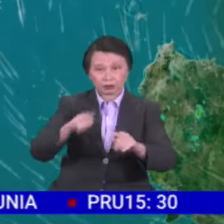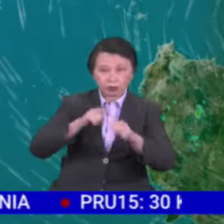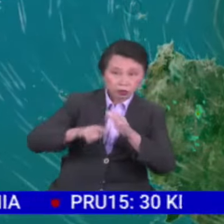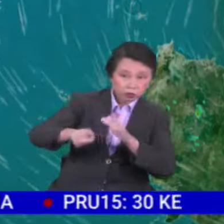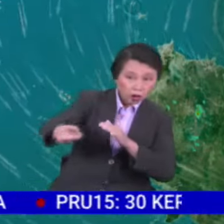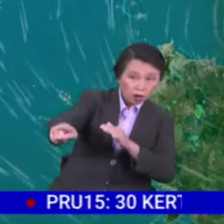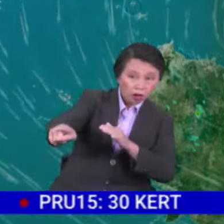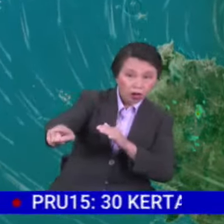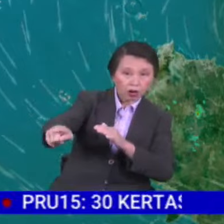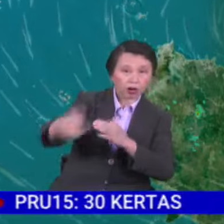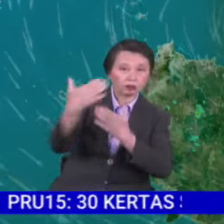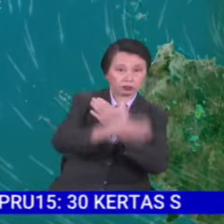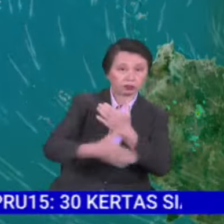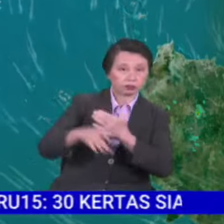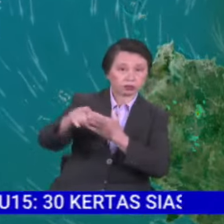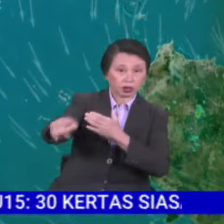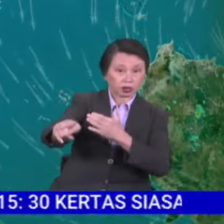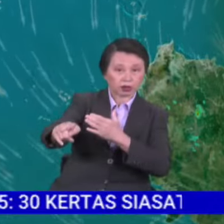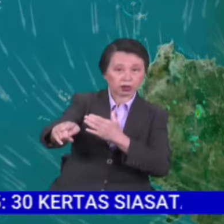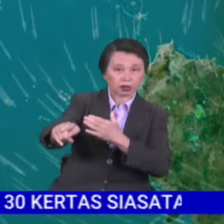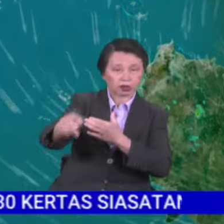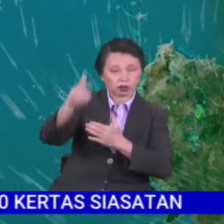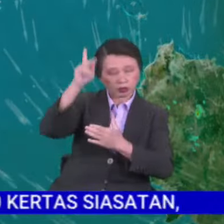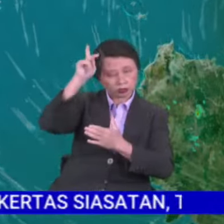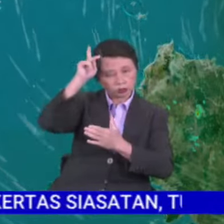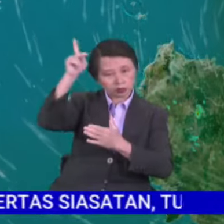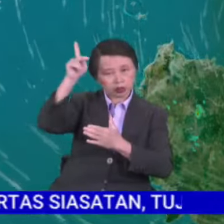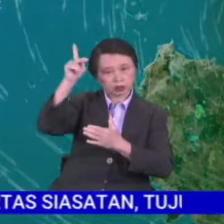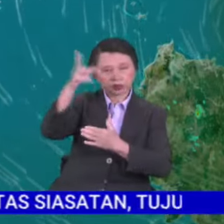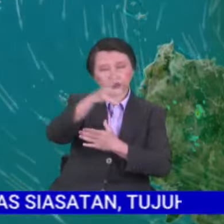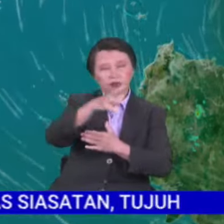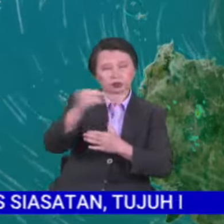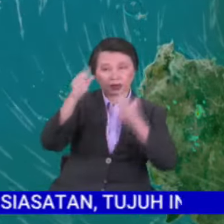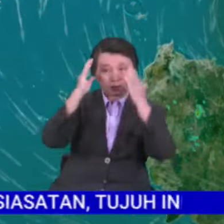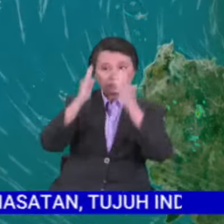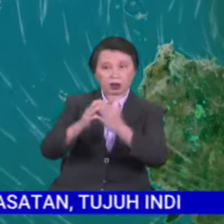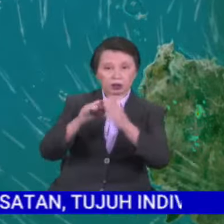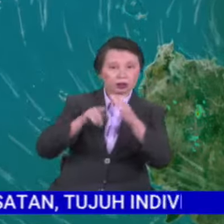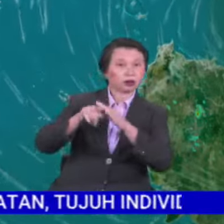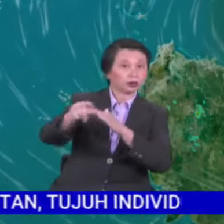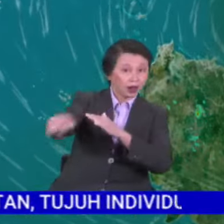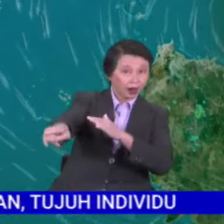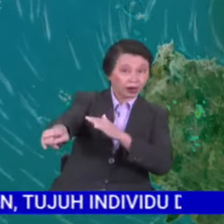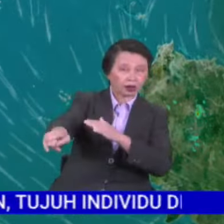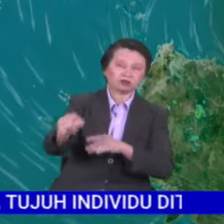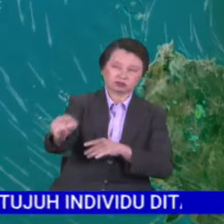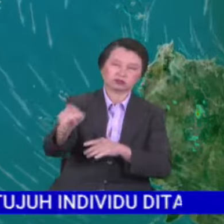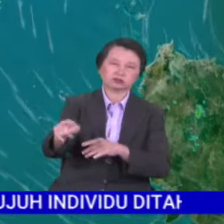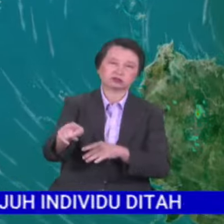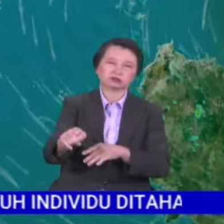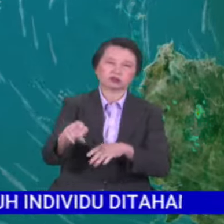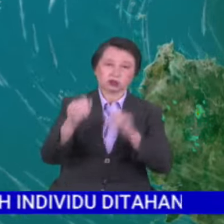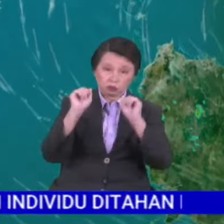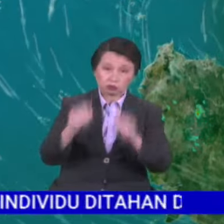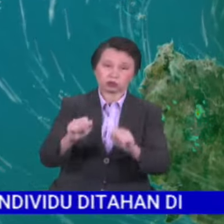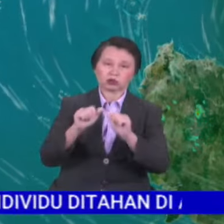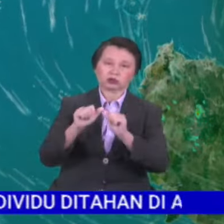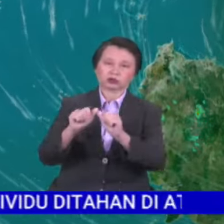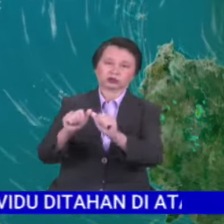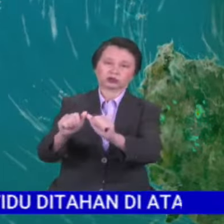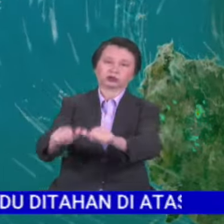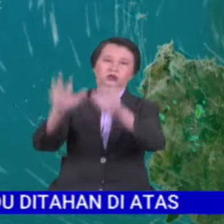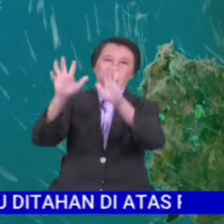pedalaman utara semenanjung, bahagian pedalaman negeri Kelantan dan juga Pahang yang dijangkakan masih lagi boleh